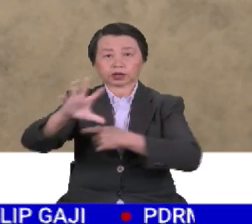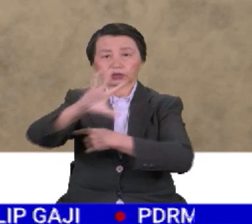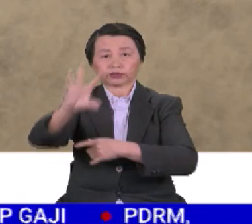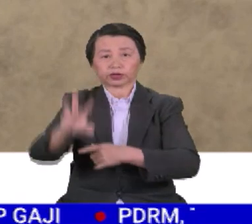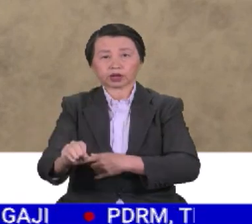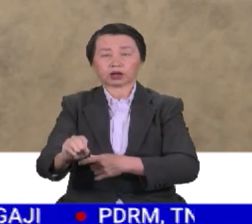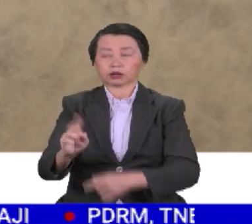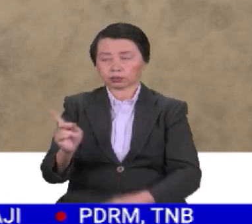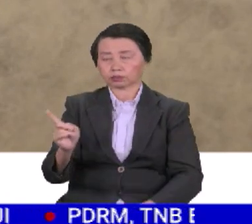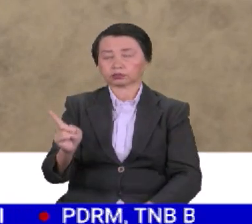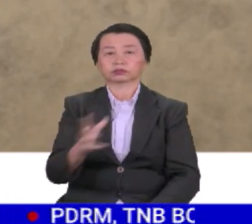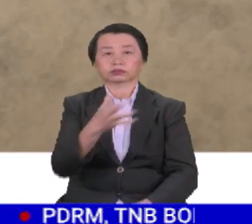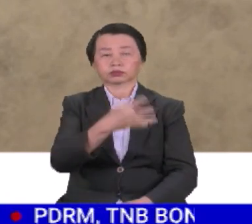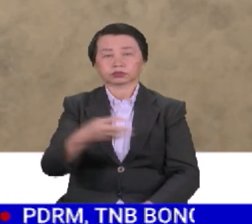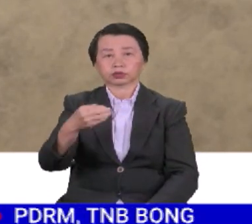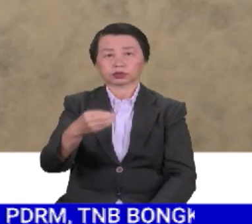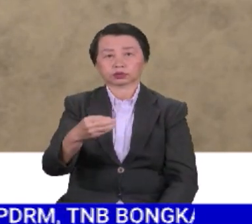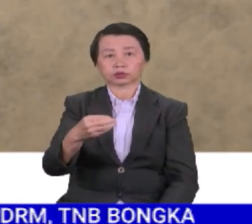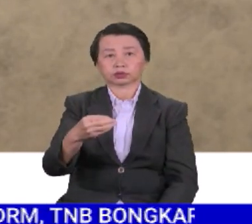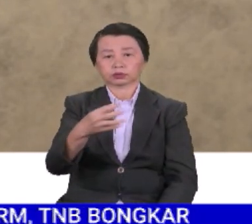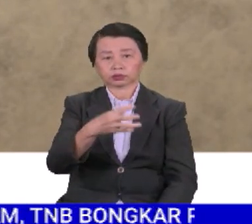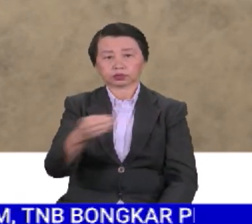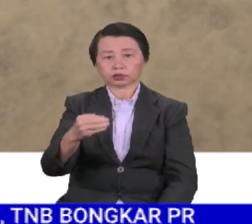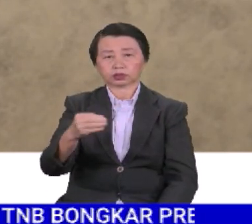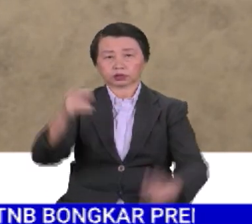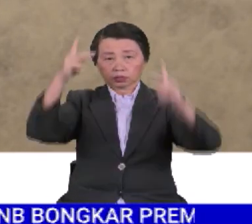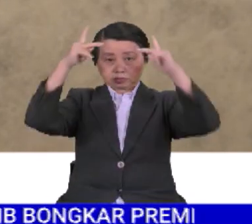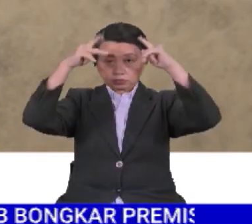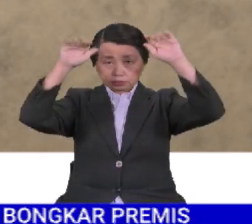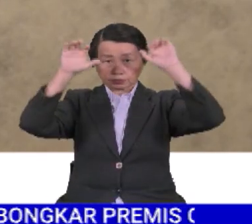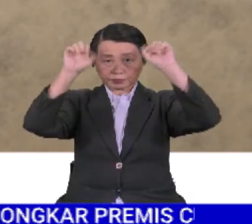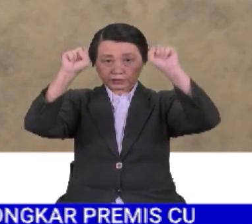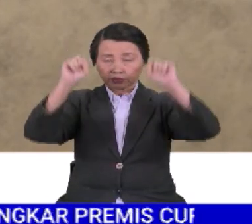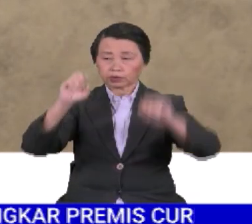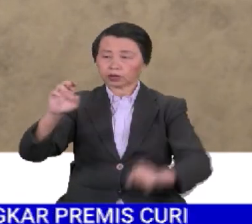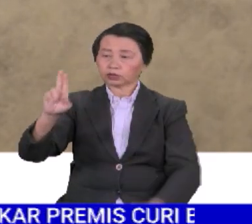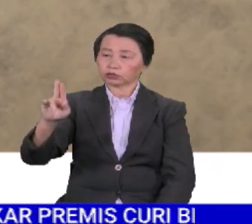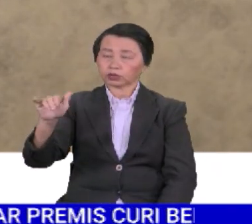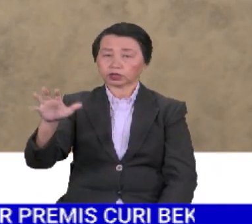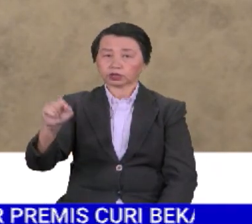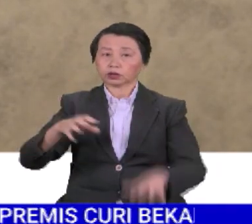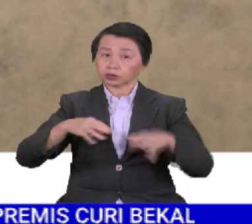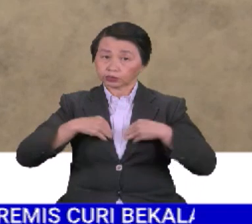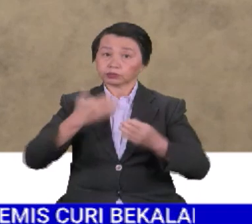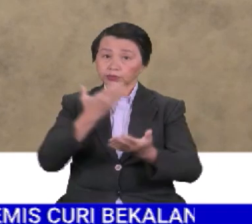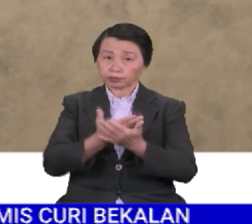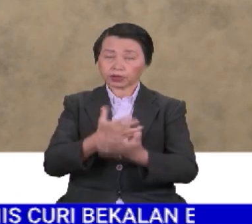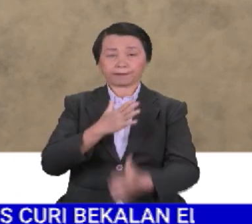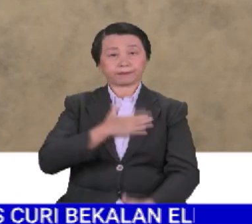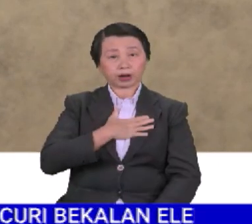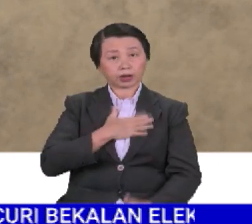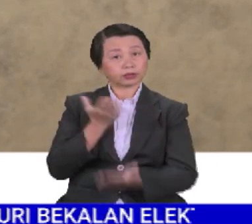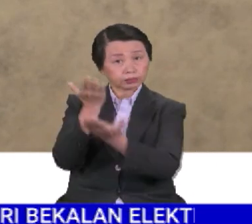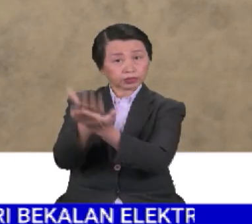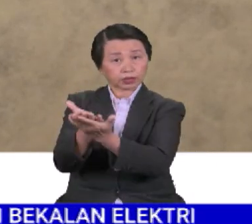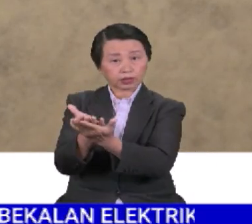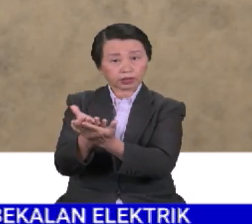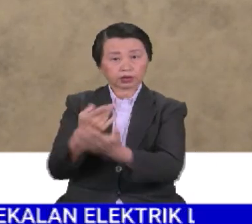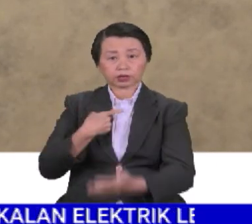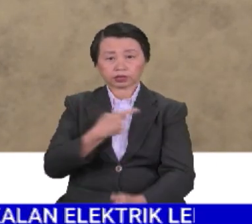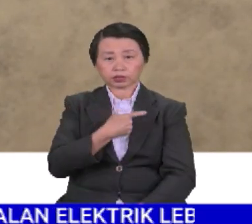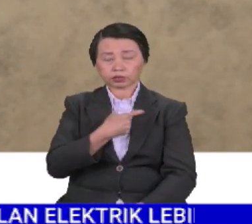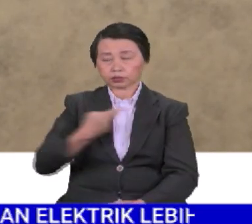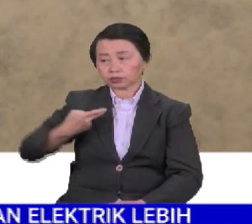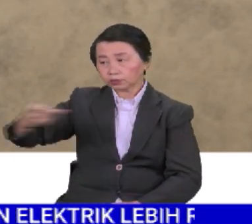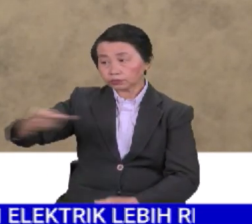sebagainya. Dan Presiden menyambut baik cadangan saya, dan kita semua semalam